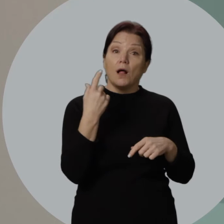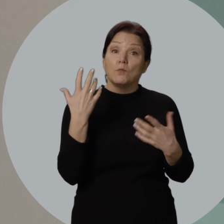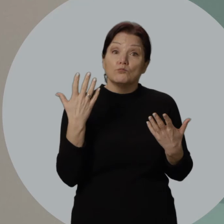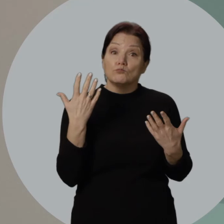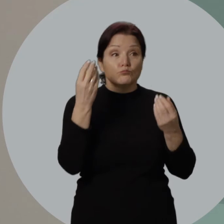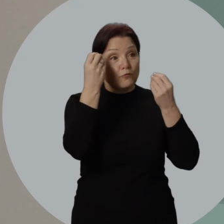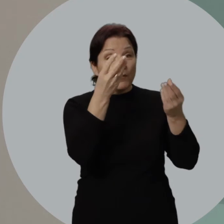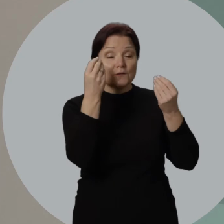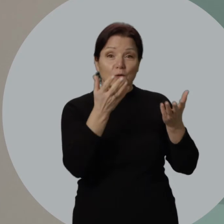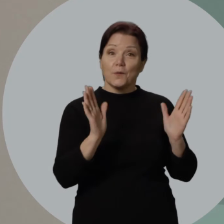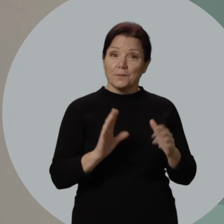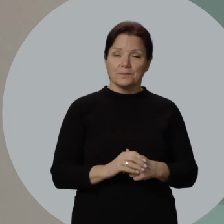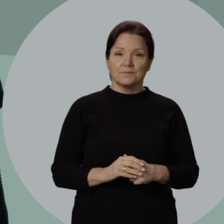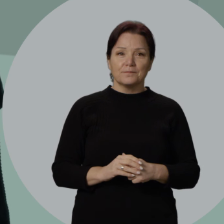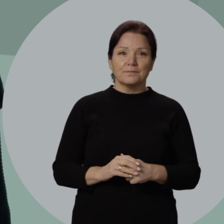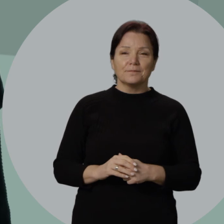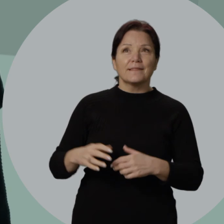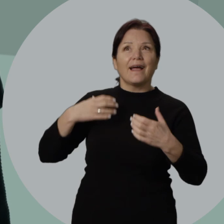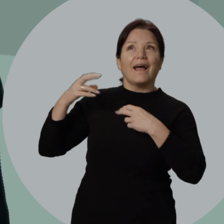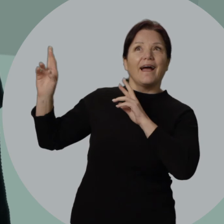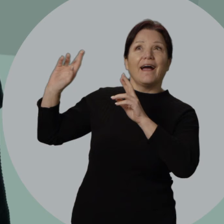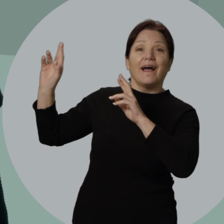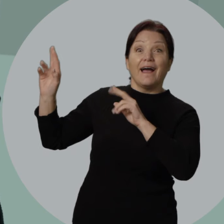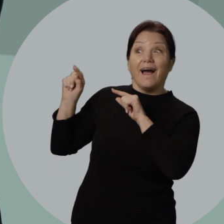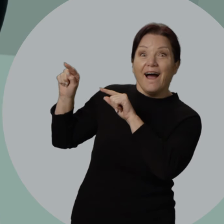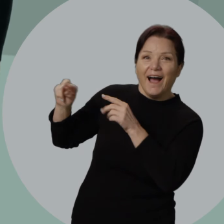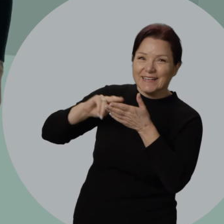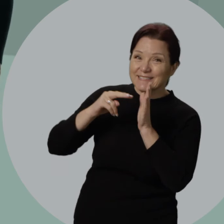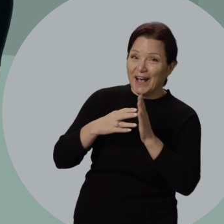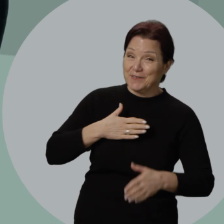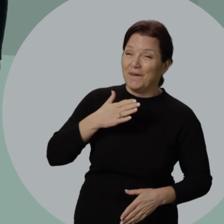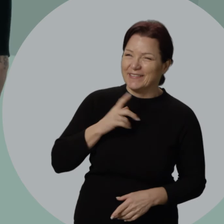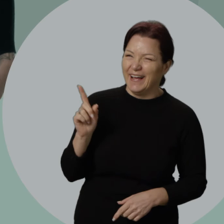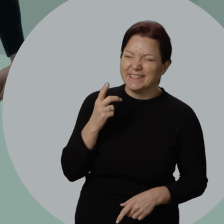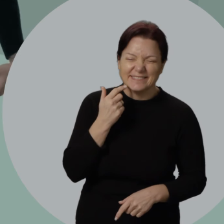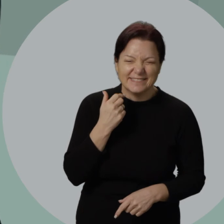de l'information. C'est très content.